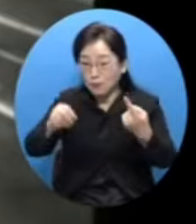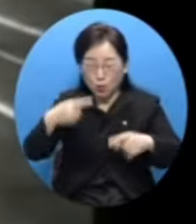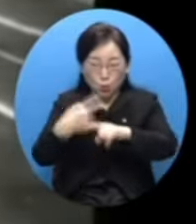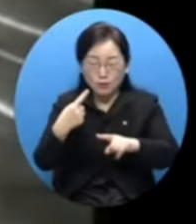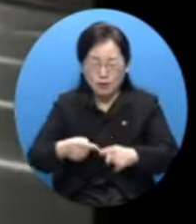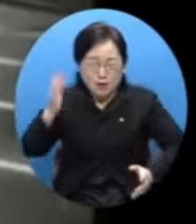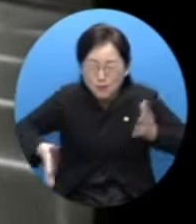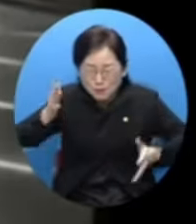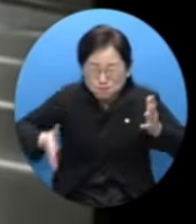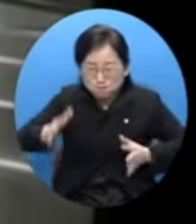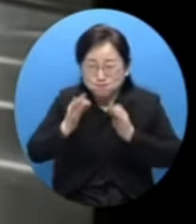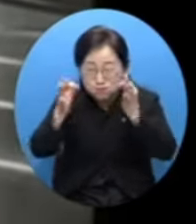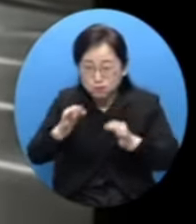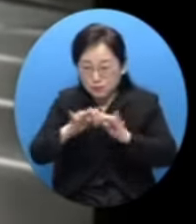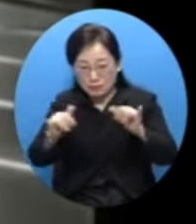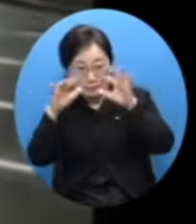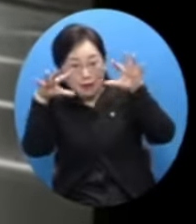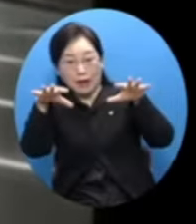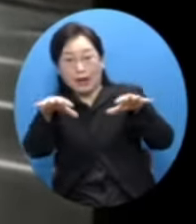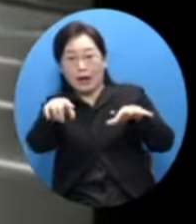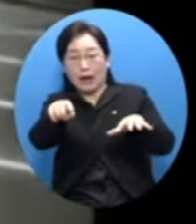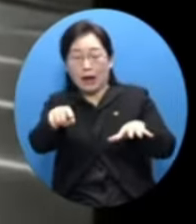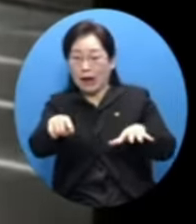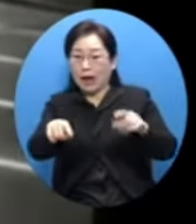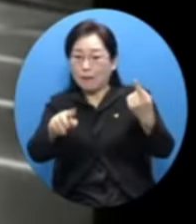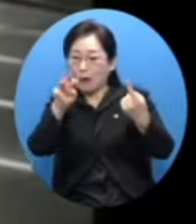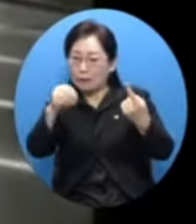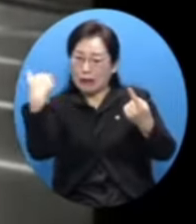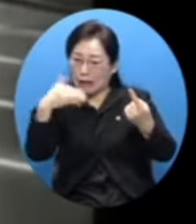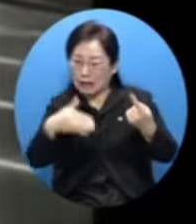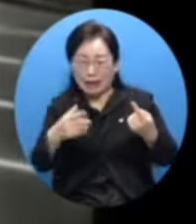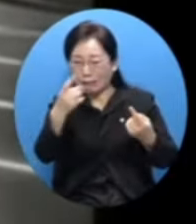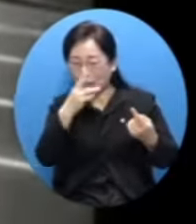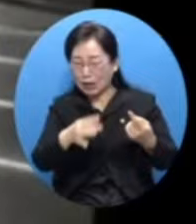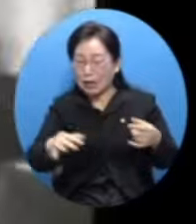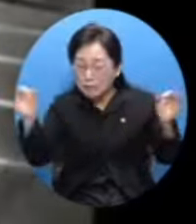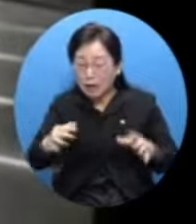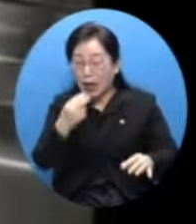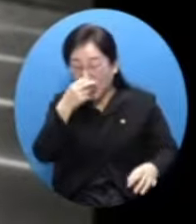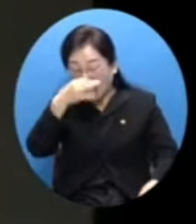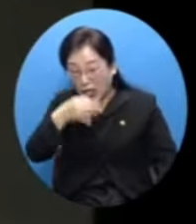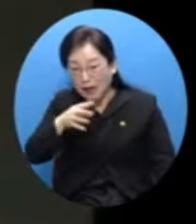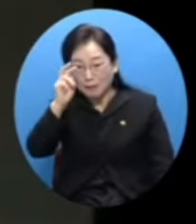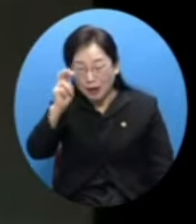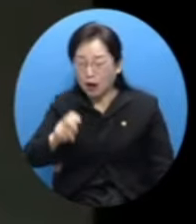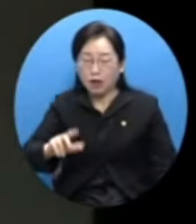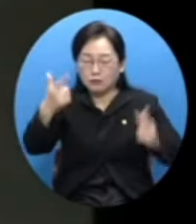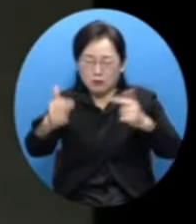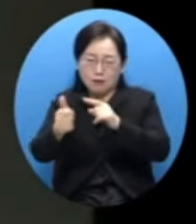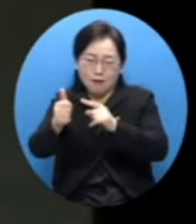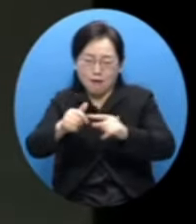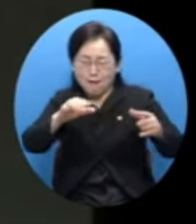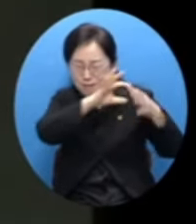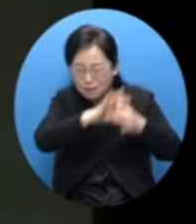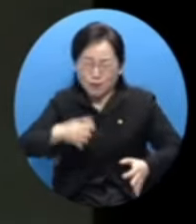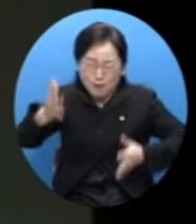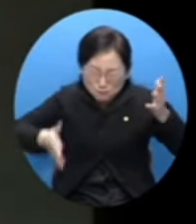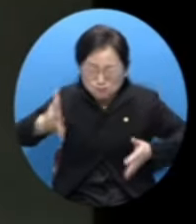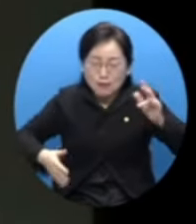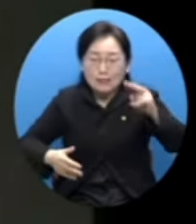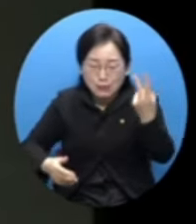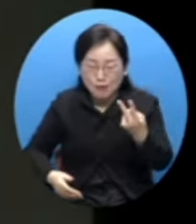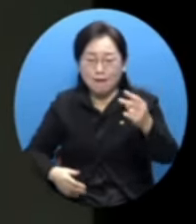달려나갑니다. 사람들이 다 놀랐습니다. 저렇게 나가다가는 100m 달려나가다 그만 지쳐 쓰러지겠다고 생각했습니다. 계속해서 그는 멈추지 않고